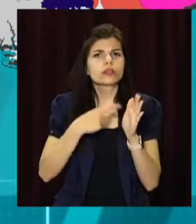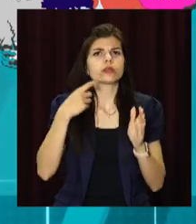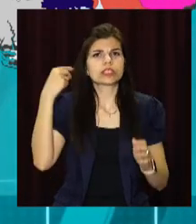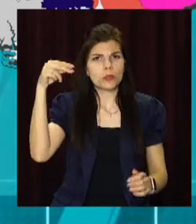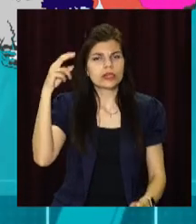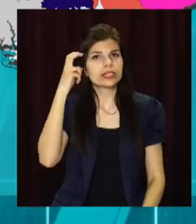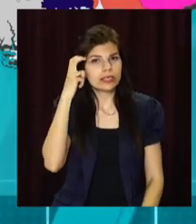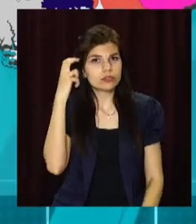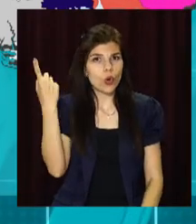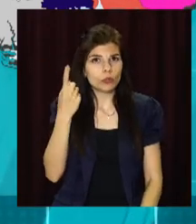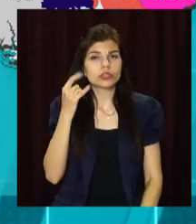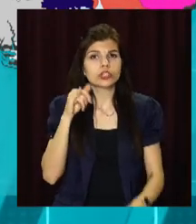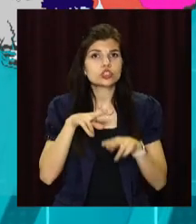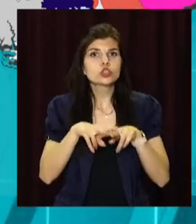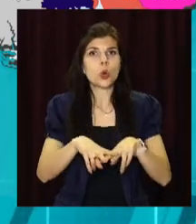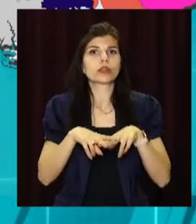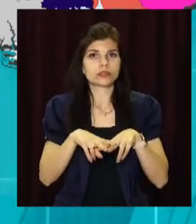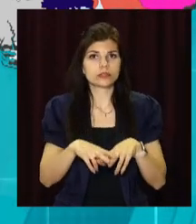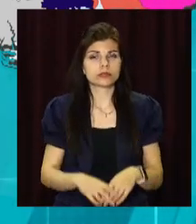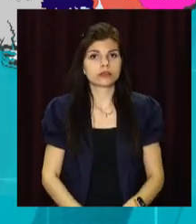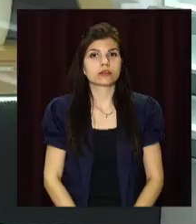Запорізькій, Київській областях та столиці.